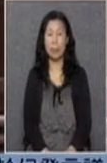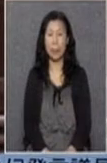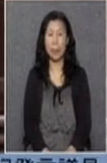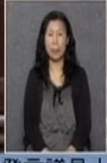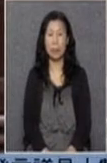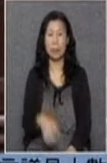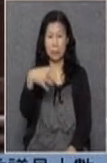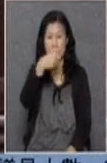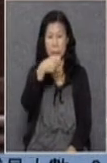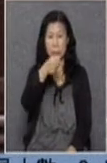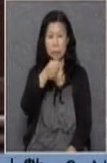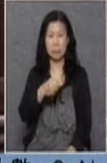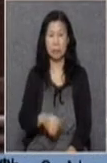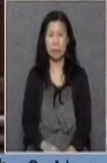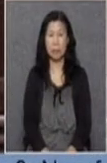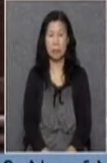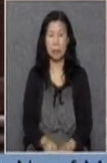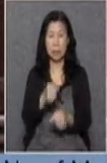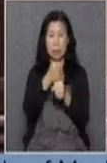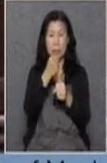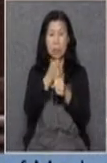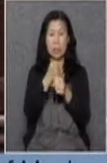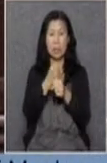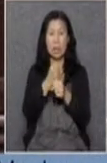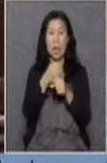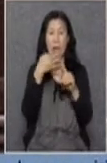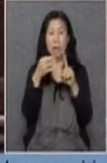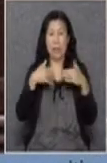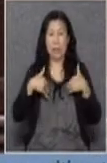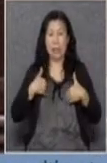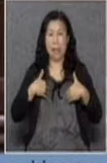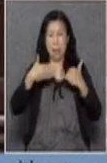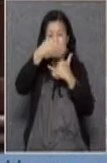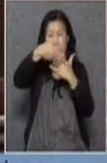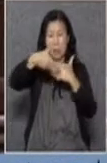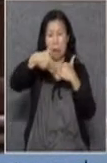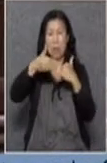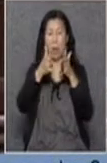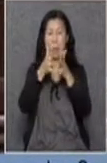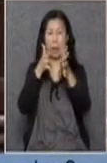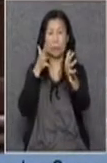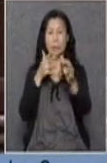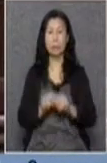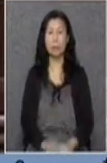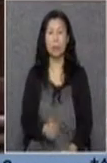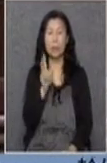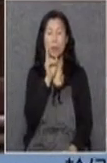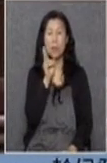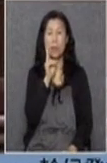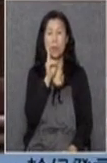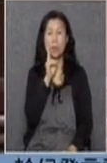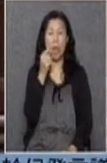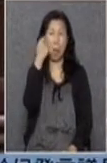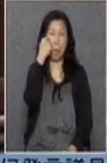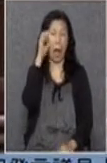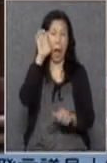主席，做一啲非急症嘅手術呢要排長龍嘅，譬如話切除白內